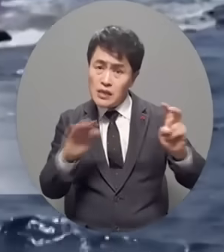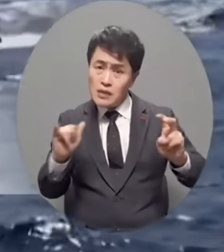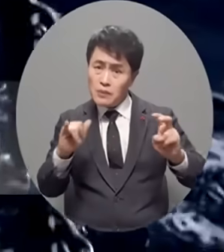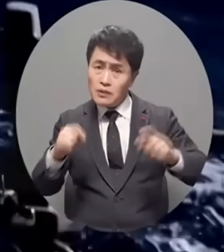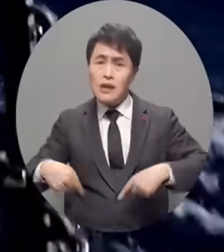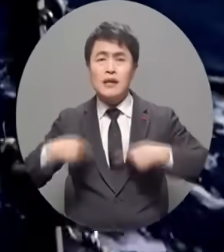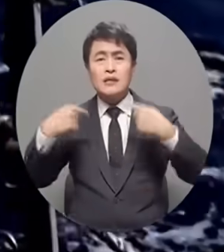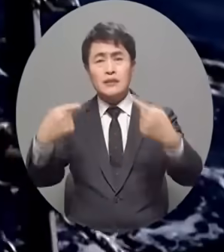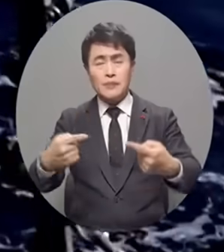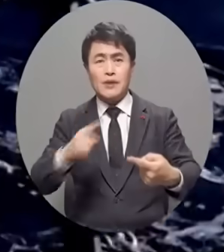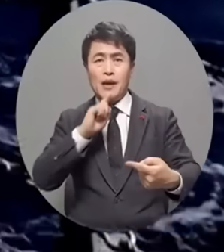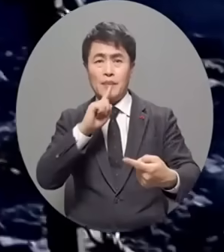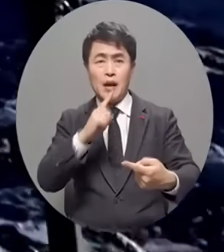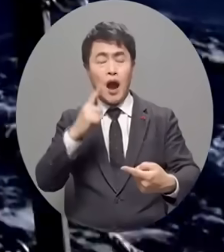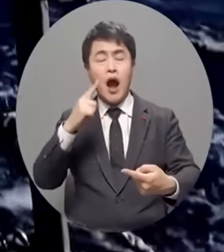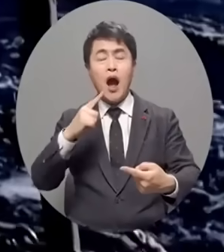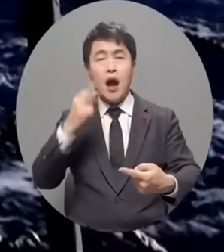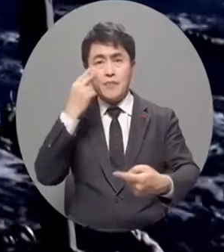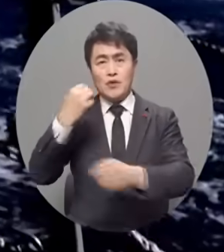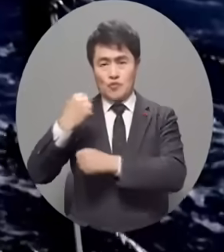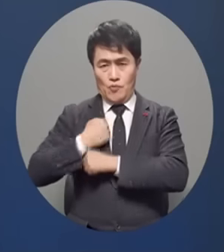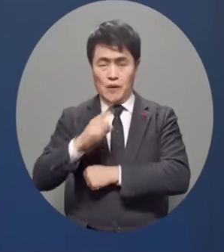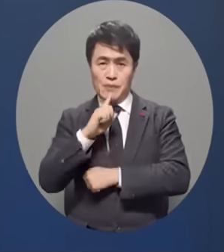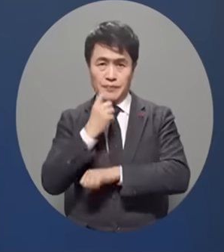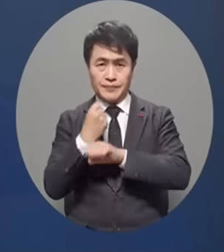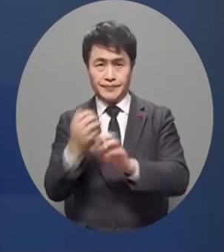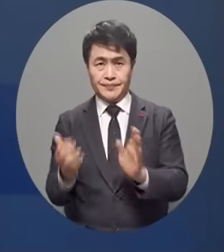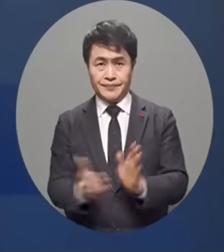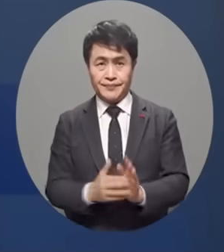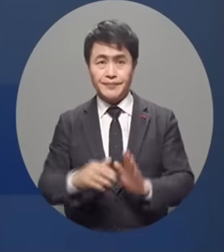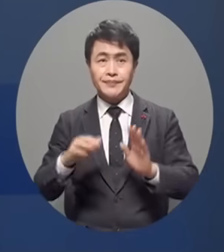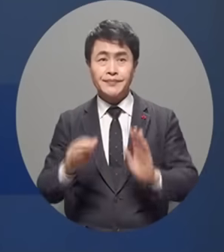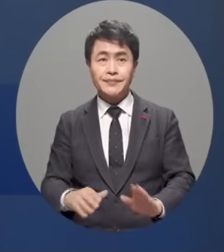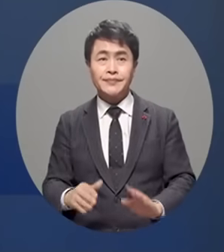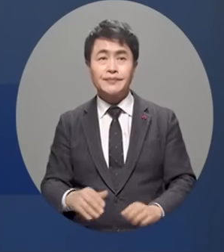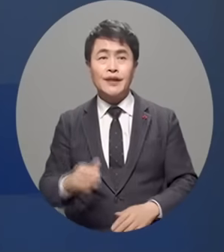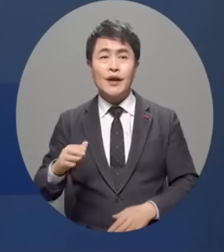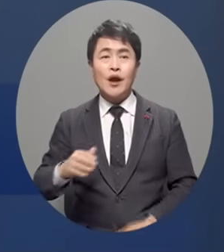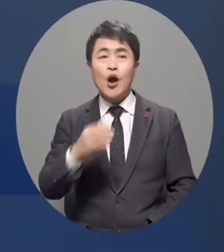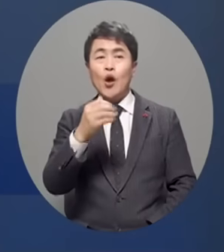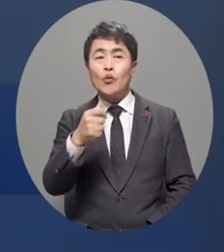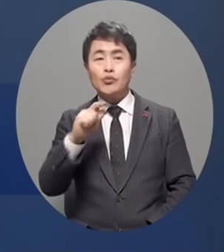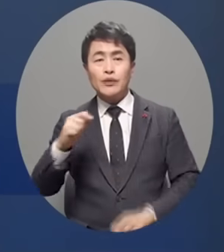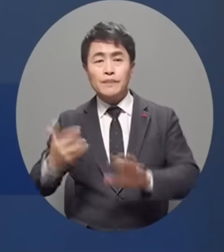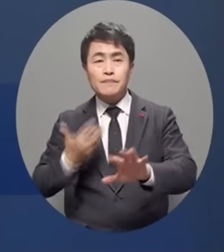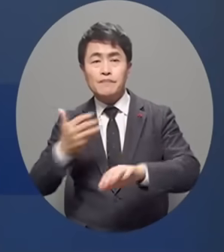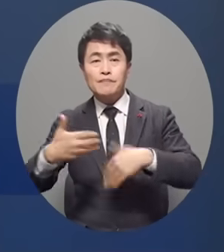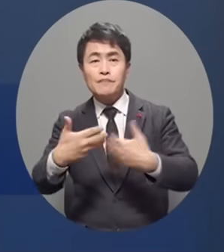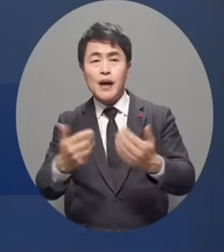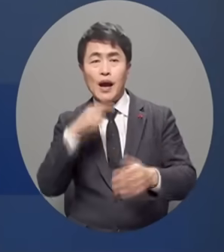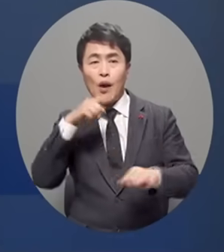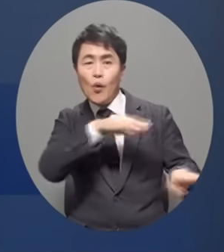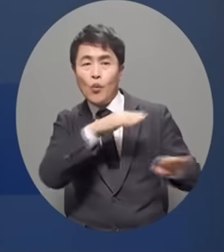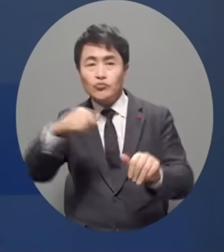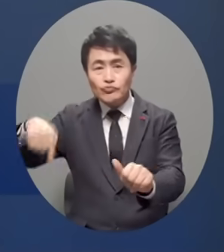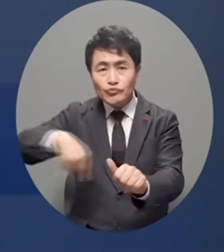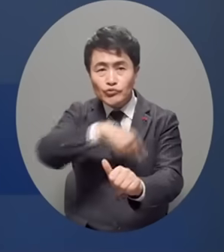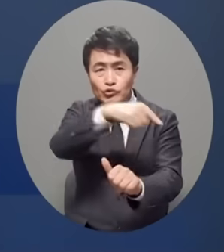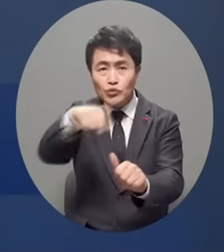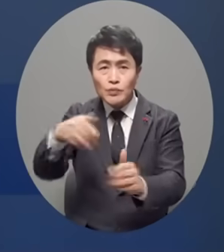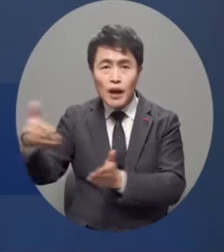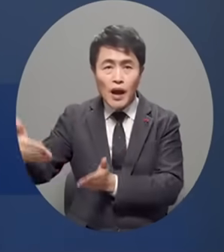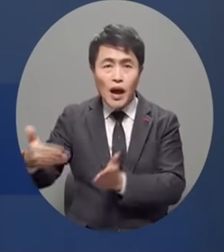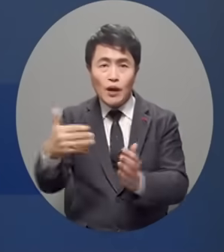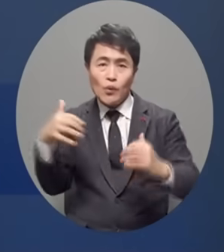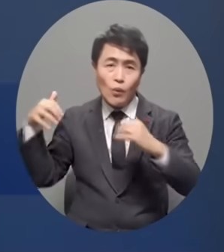의사를 밝혔다고 미국 국방부는 밝혔습니다. They've really become bandits along the international highway that is the Red Sea. And so